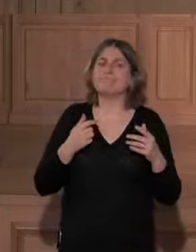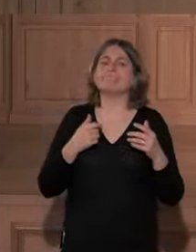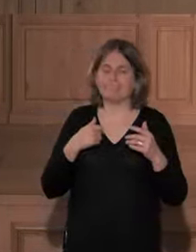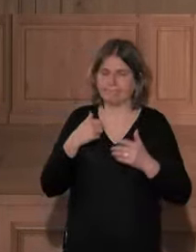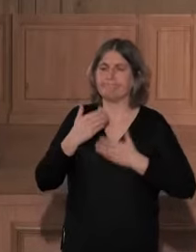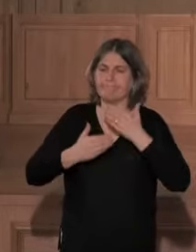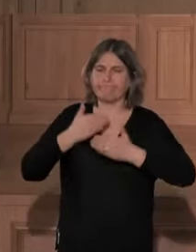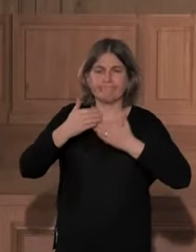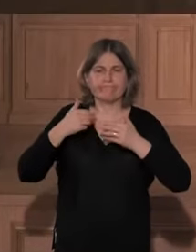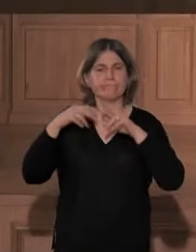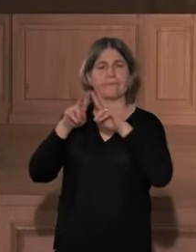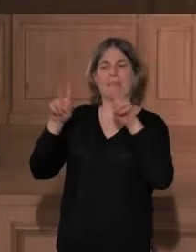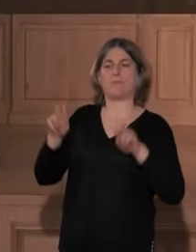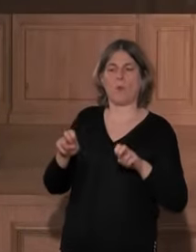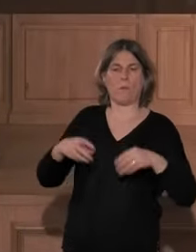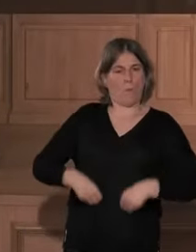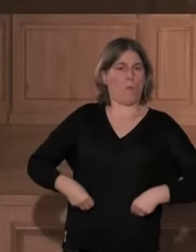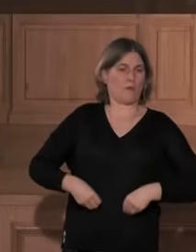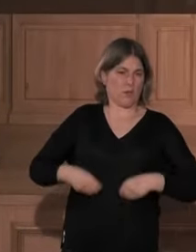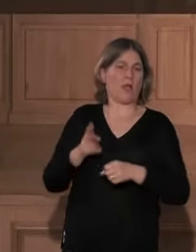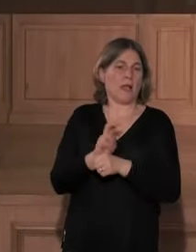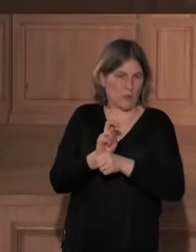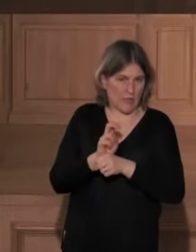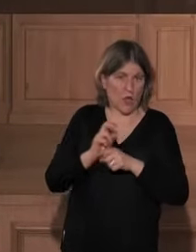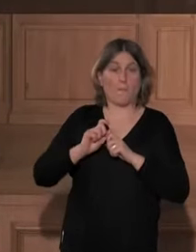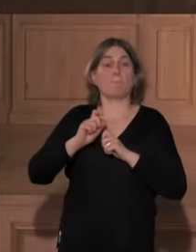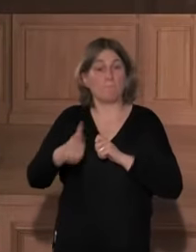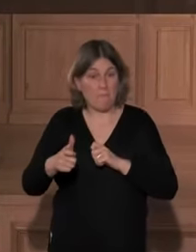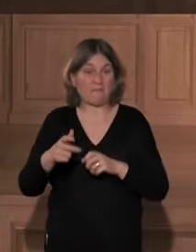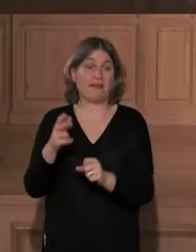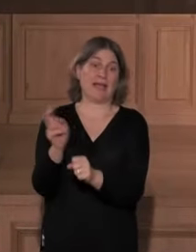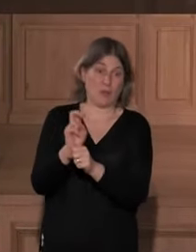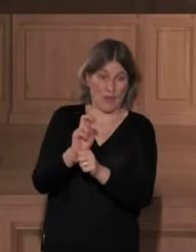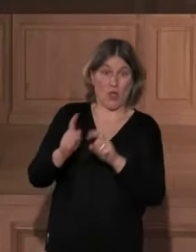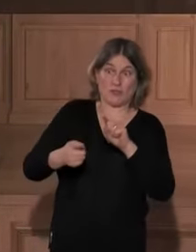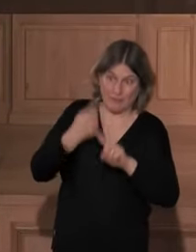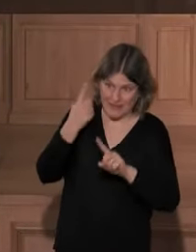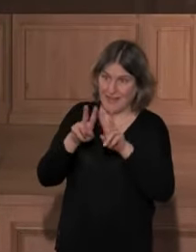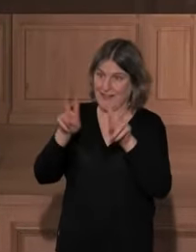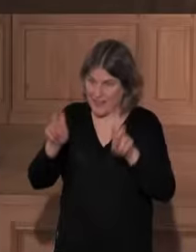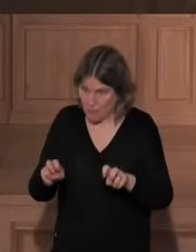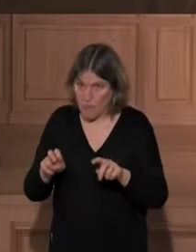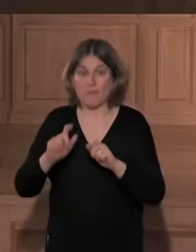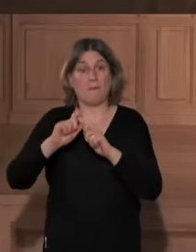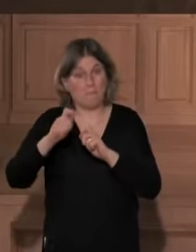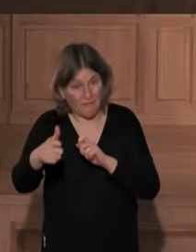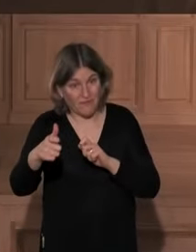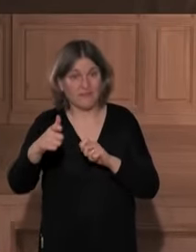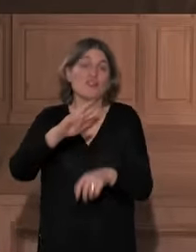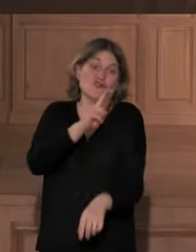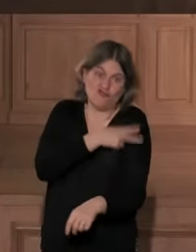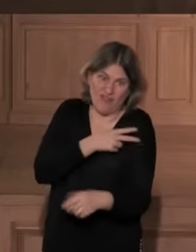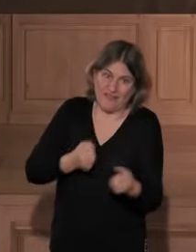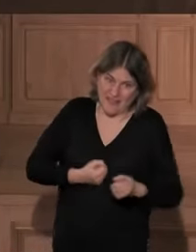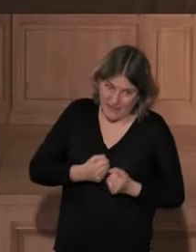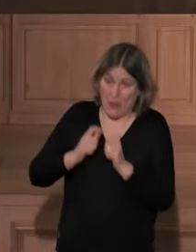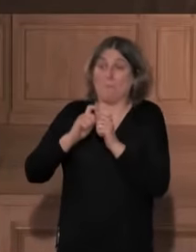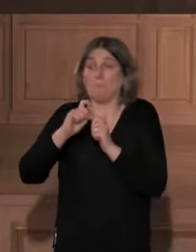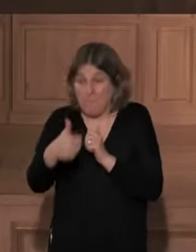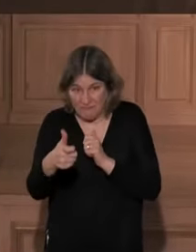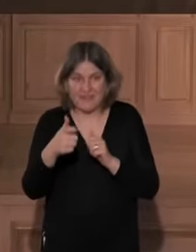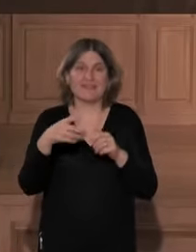diplôme de moniteur éducateur. Et puis après, j'ai passé un diplôme d'éducateur spécialisé. Après, j'ai passé un diplôme de chef de service. Après, j'ai passé un diplôme de directeur.